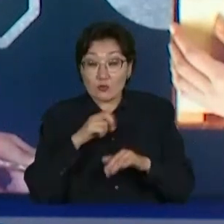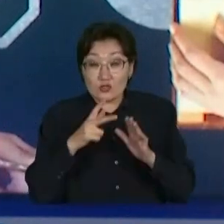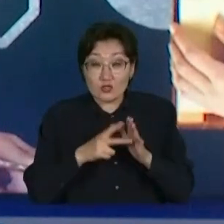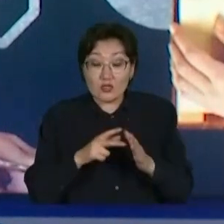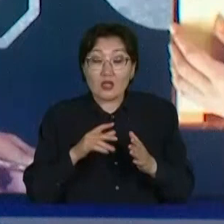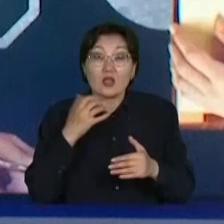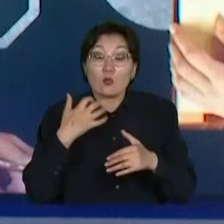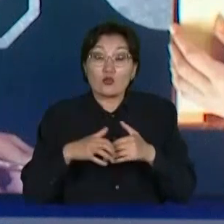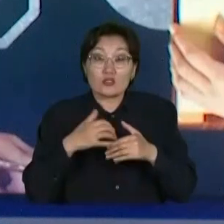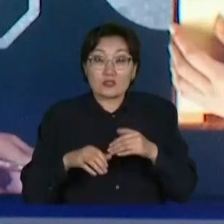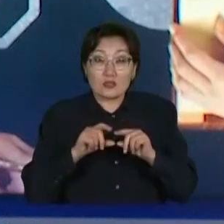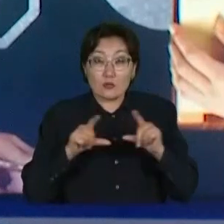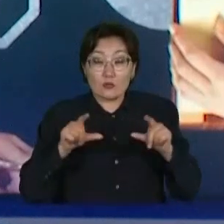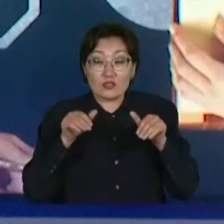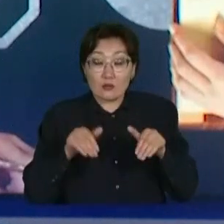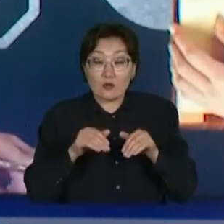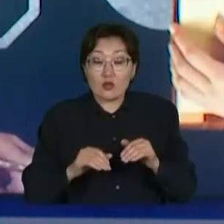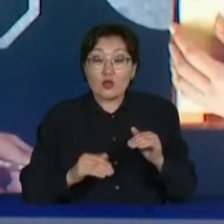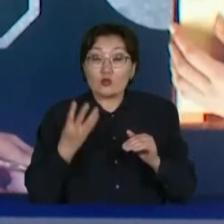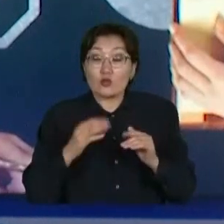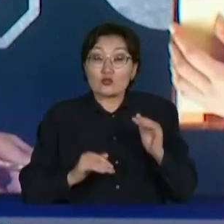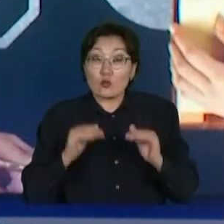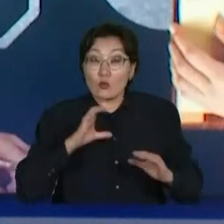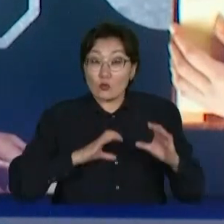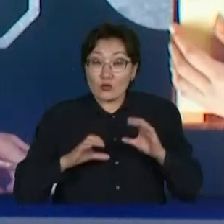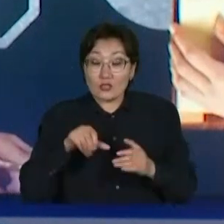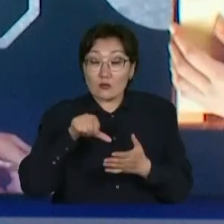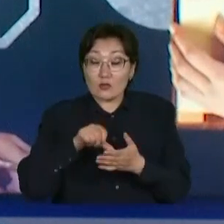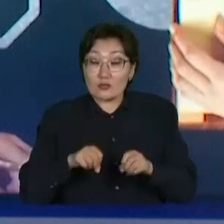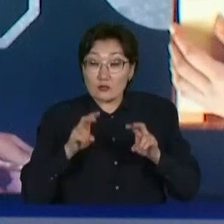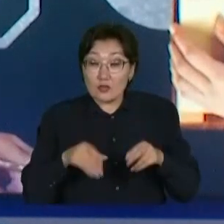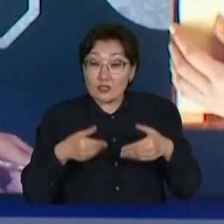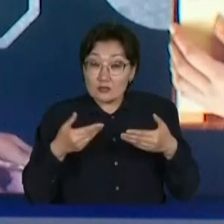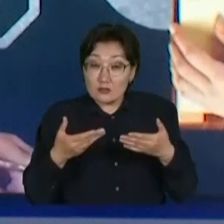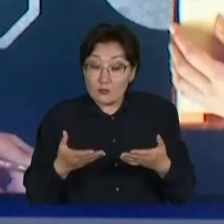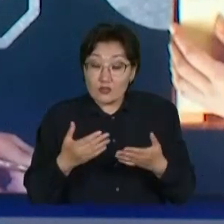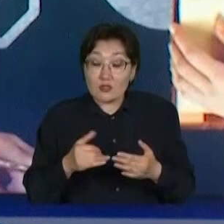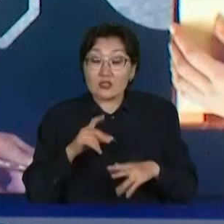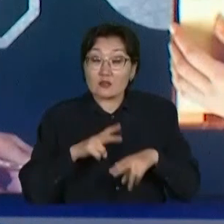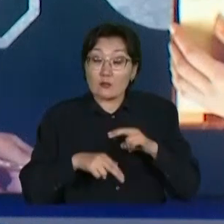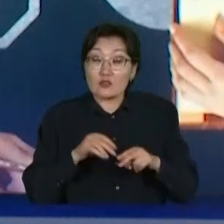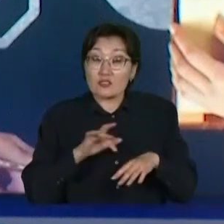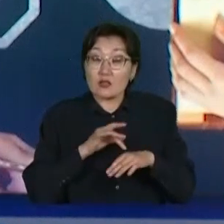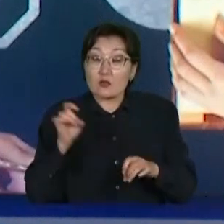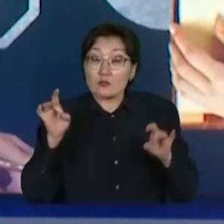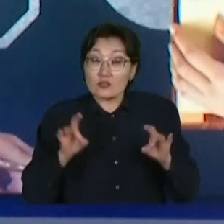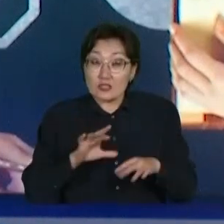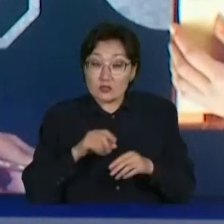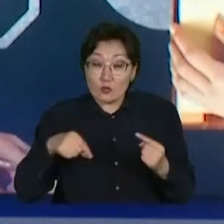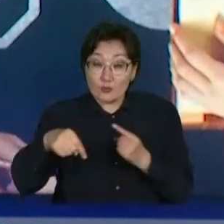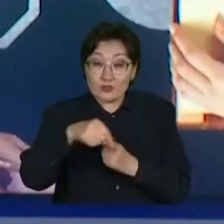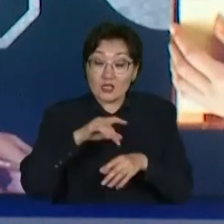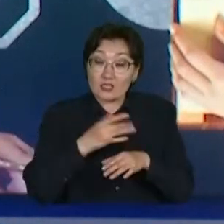орта оқу және 4 жоғары оқу орнының өкілдері қатысты. Жұмыс ұсынушылардың қатарында құрылыс, ресторандық бизнес және қызмет